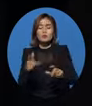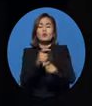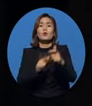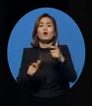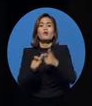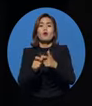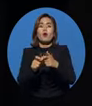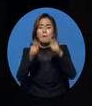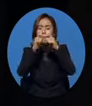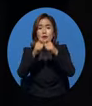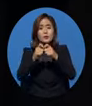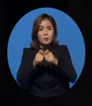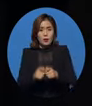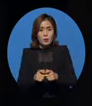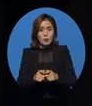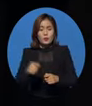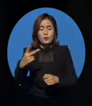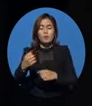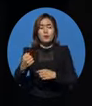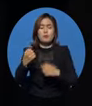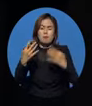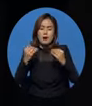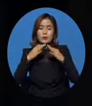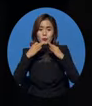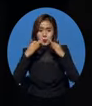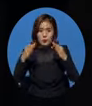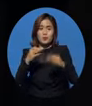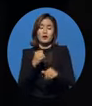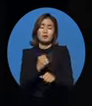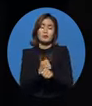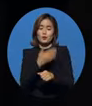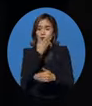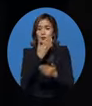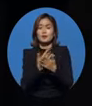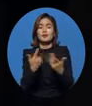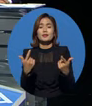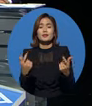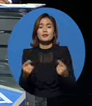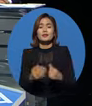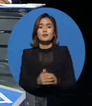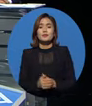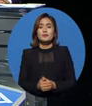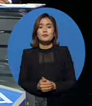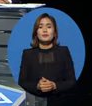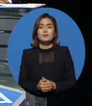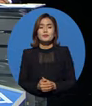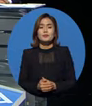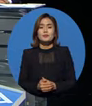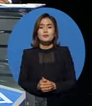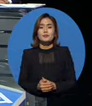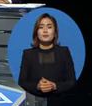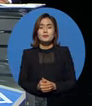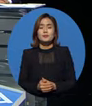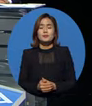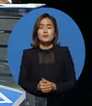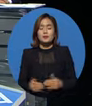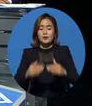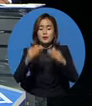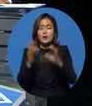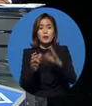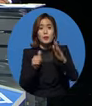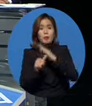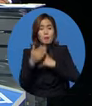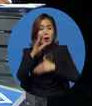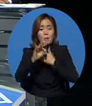더 밀도 있고 또 힘을 많이 들여서 저는 땐 그 이제 가을이 형태를 바가지 머리를 에 넣은 상태의 표가 되면